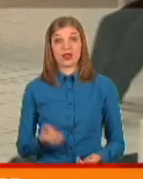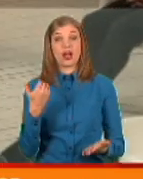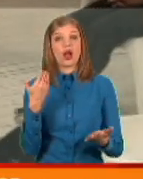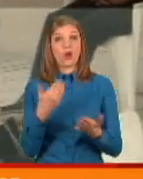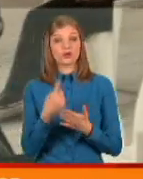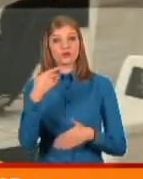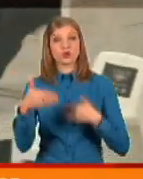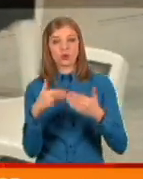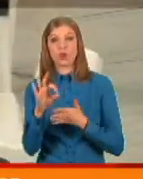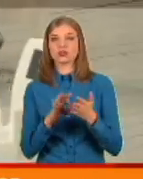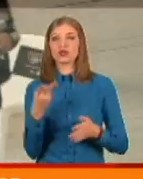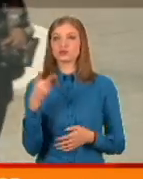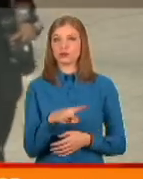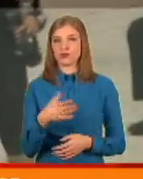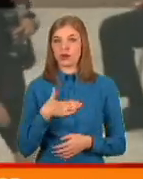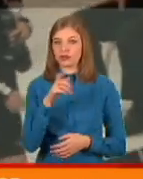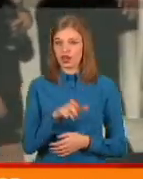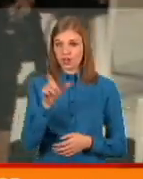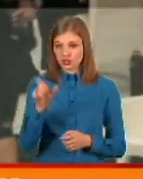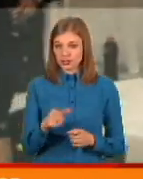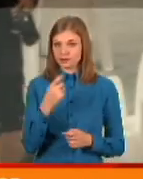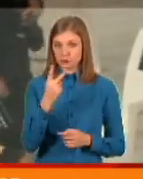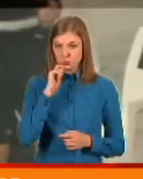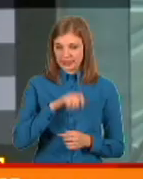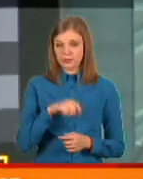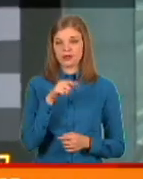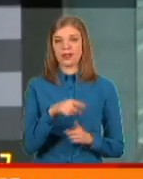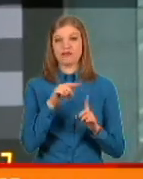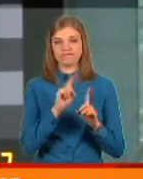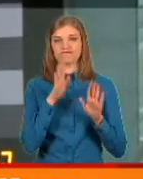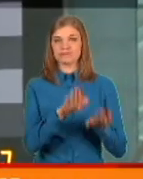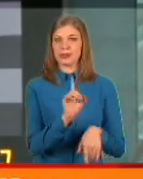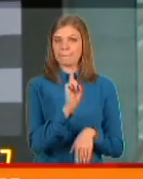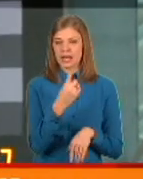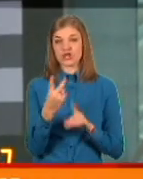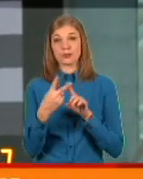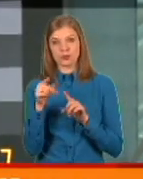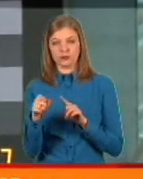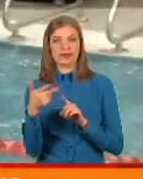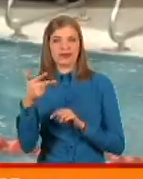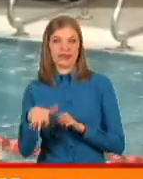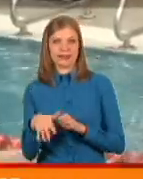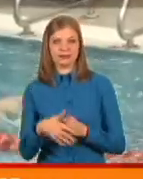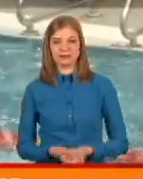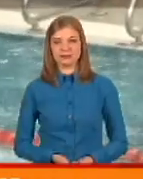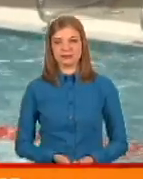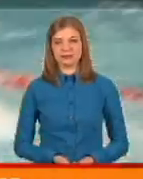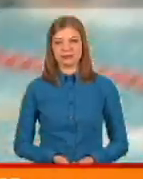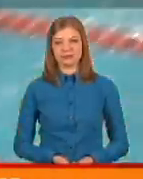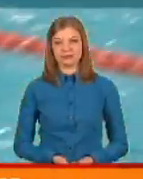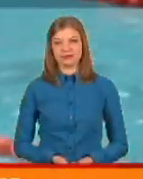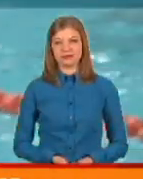Ось в одному запливі одразу 2 наших – Володимир Король і Денис Фіщук. Король фінішує першим, Фіщук – третім.